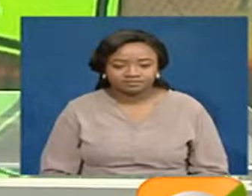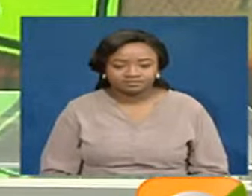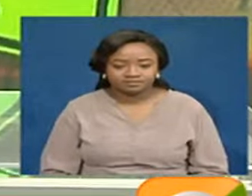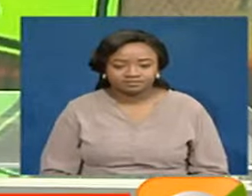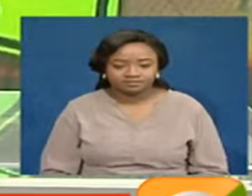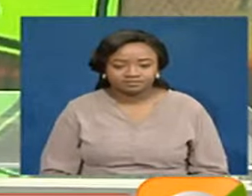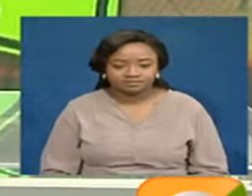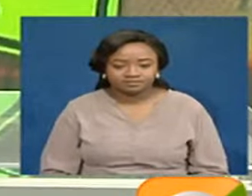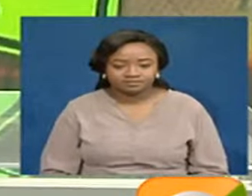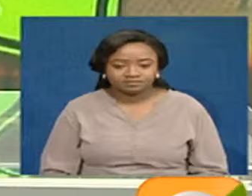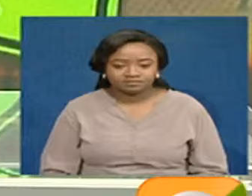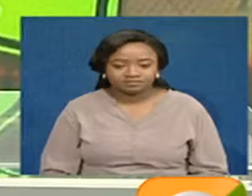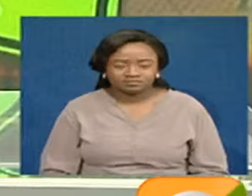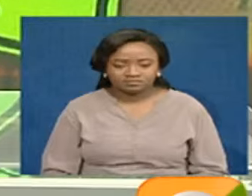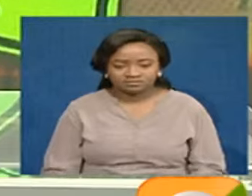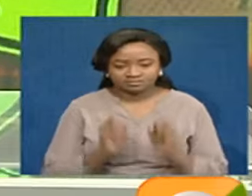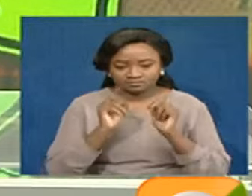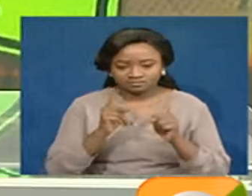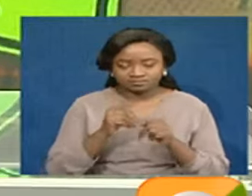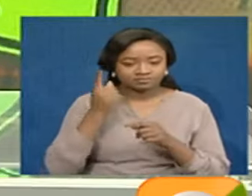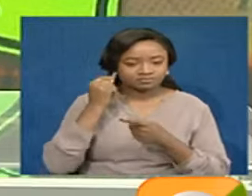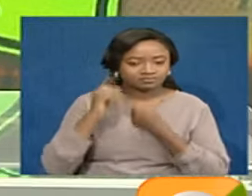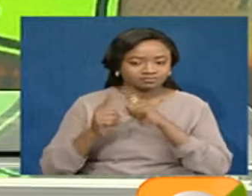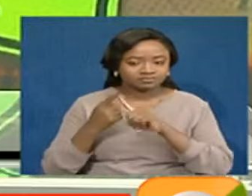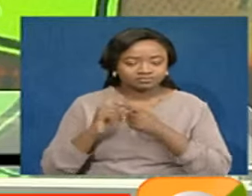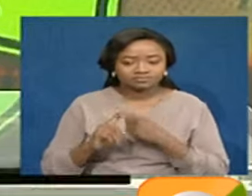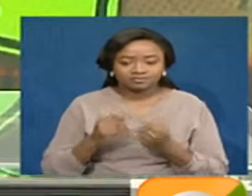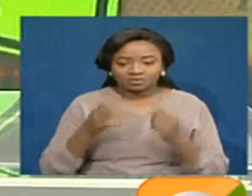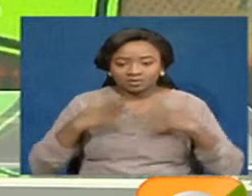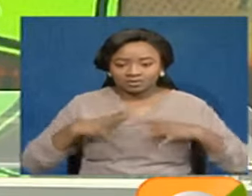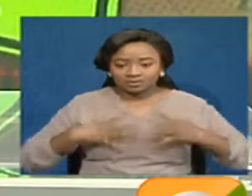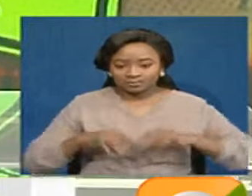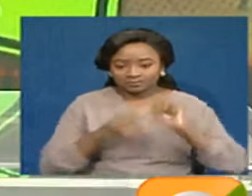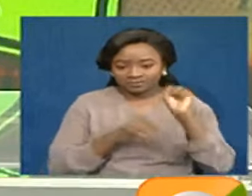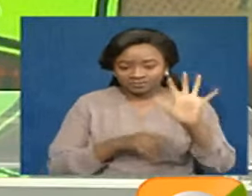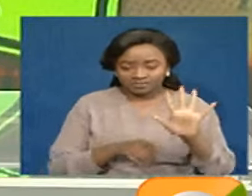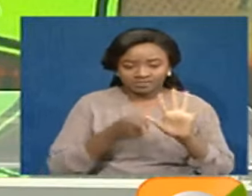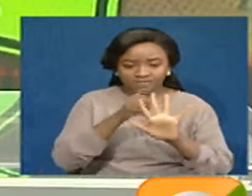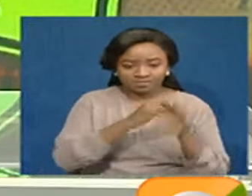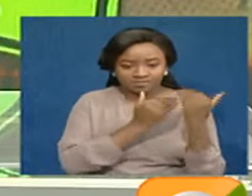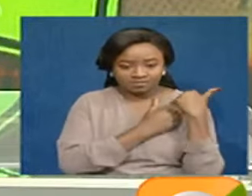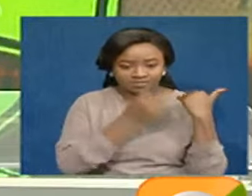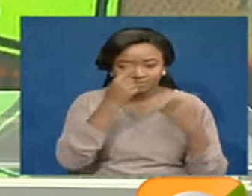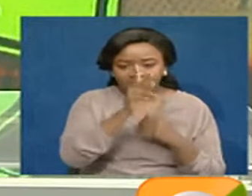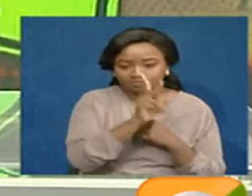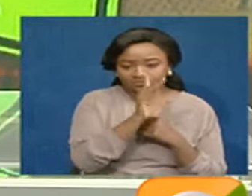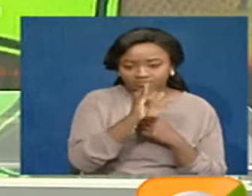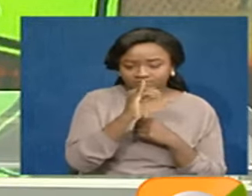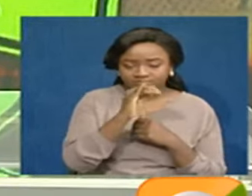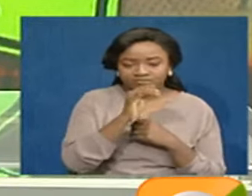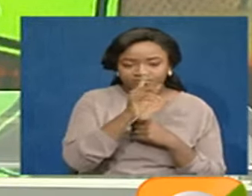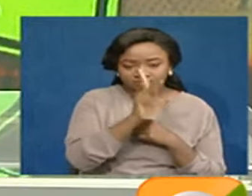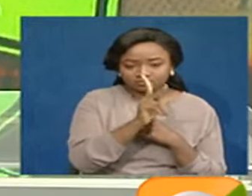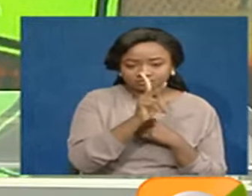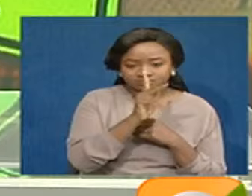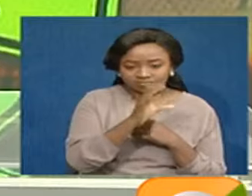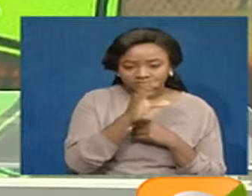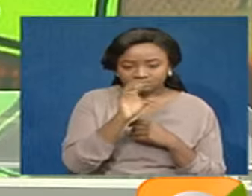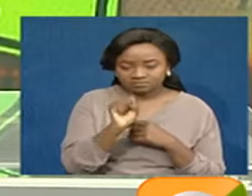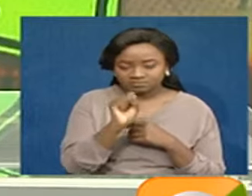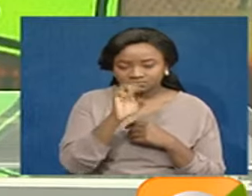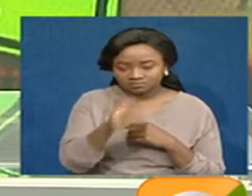Huku kitafakari hayo kwingineko ni kwamba watahiniwa watano wa mtihani wa KCSE katika shule ya upili ya wasichana ya Makande mjini